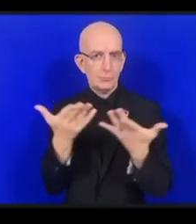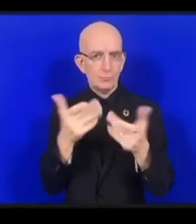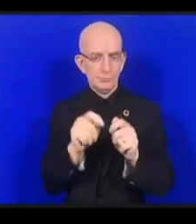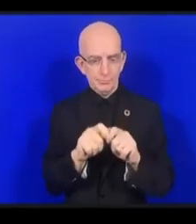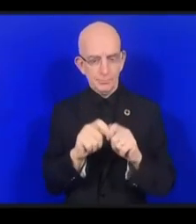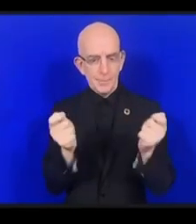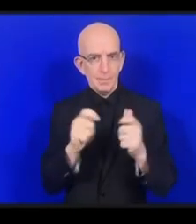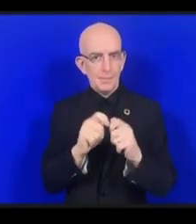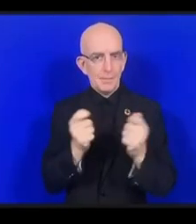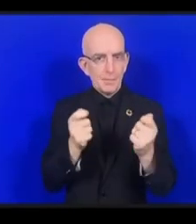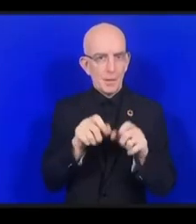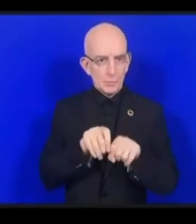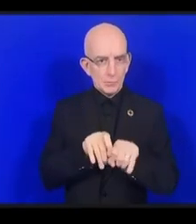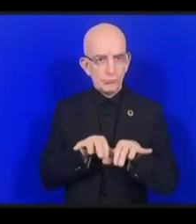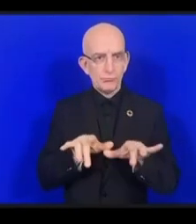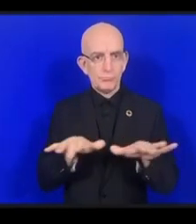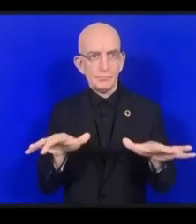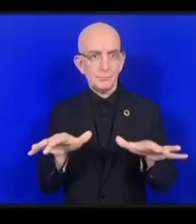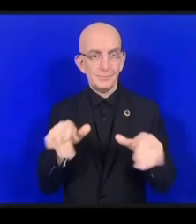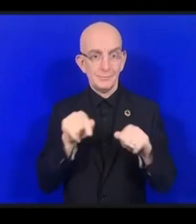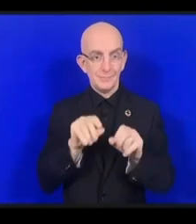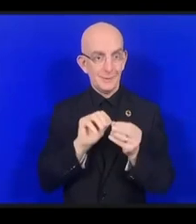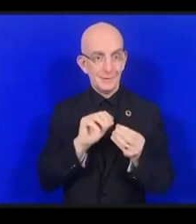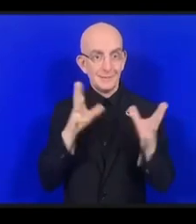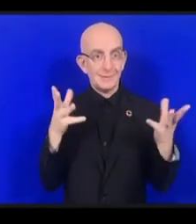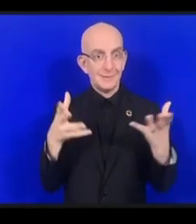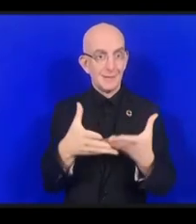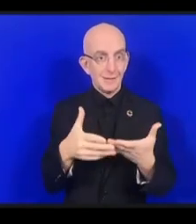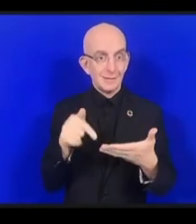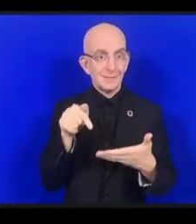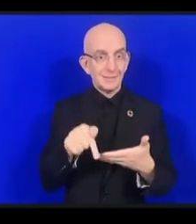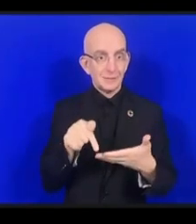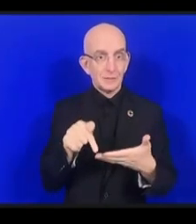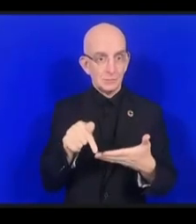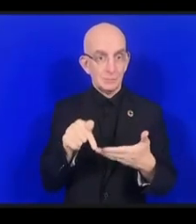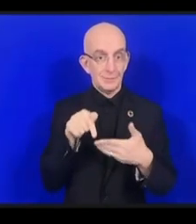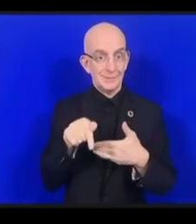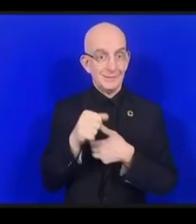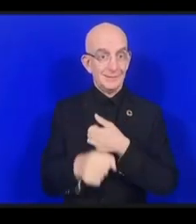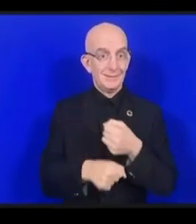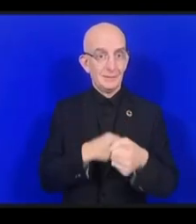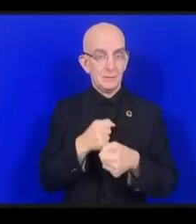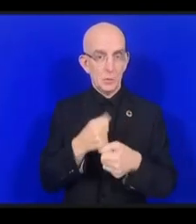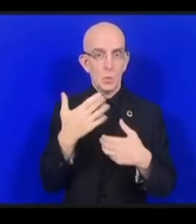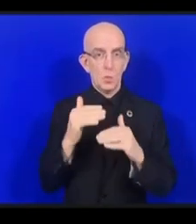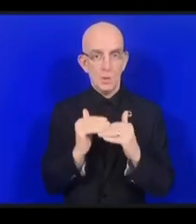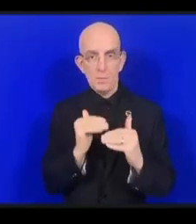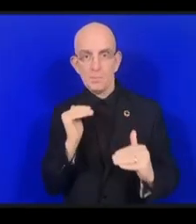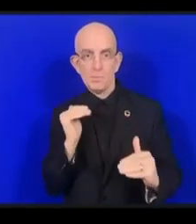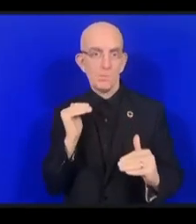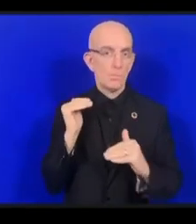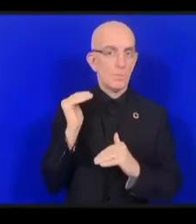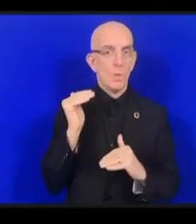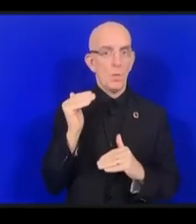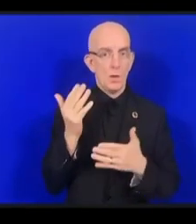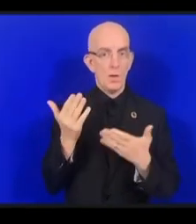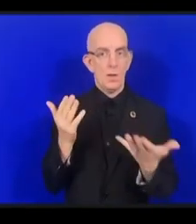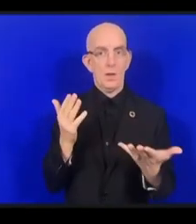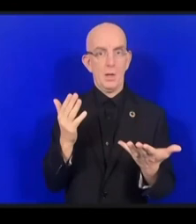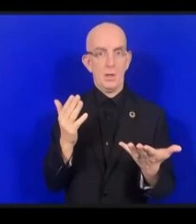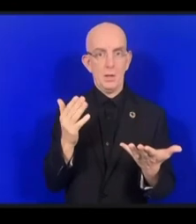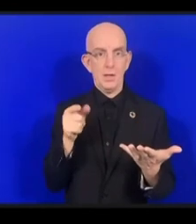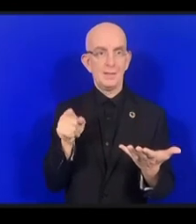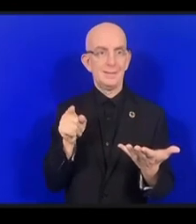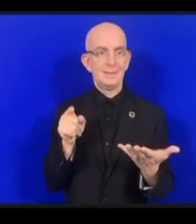は毎年年末に日本漢字能力検定協会の募集によって決められております